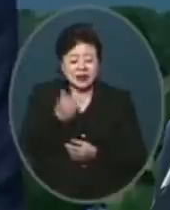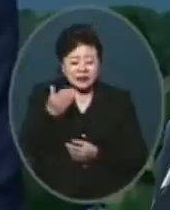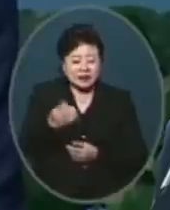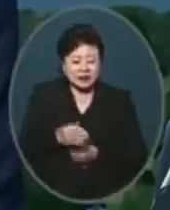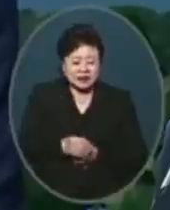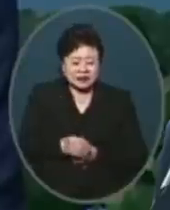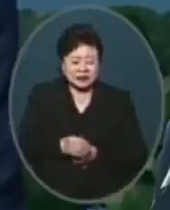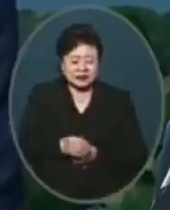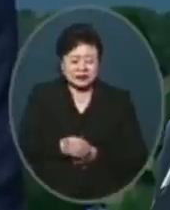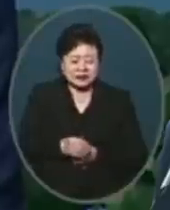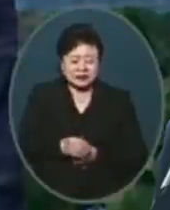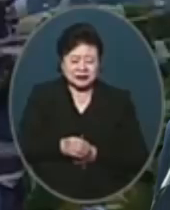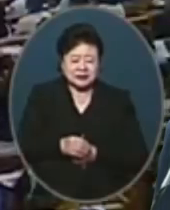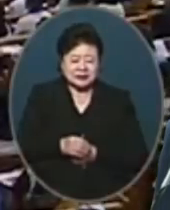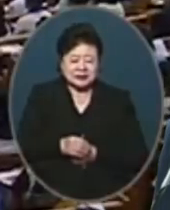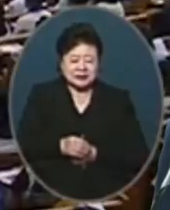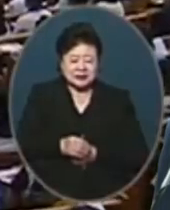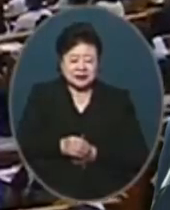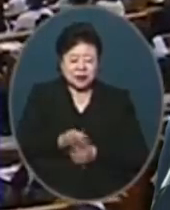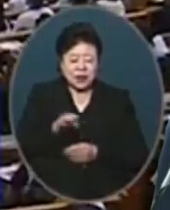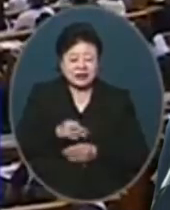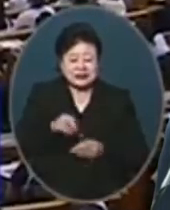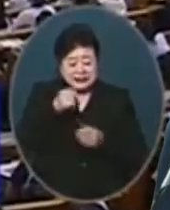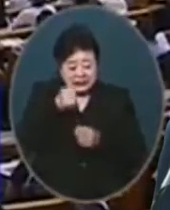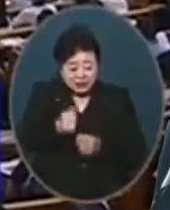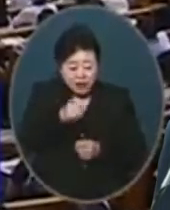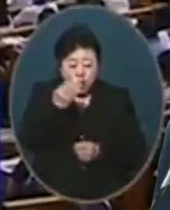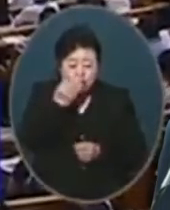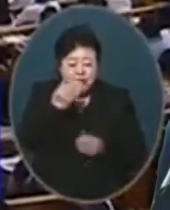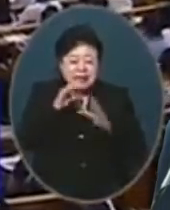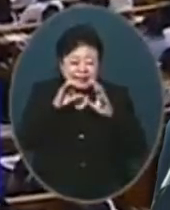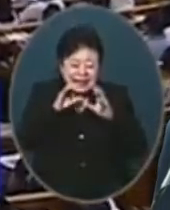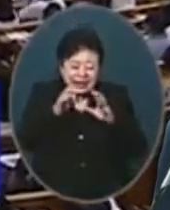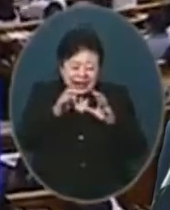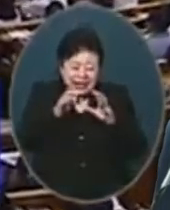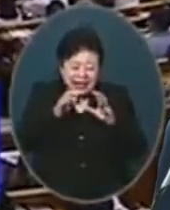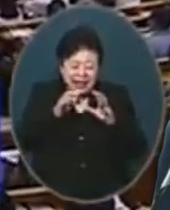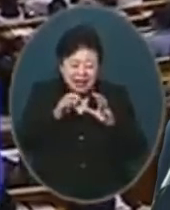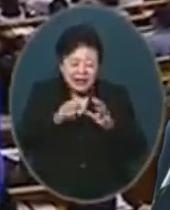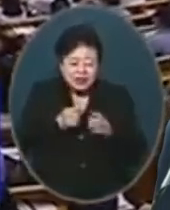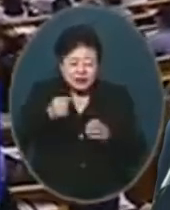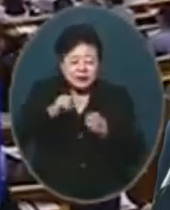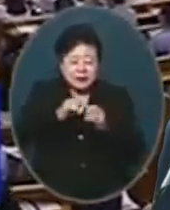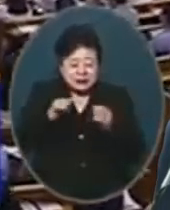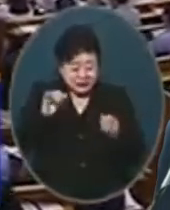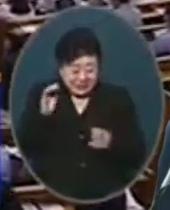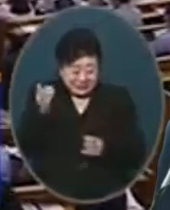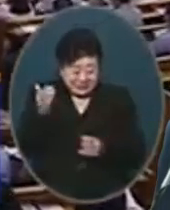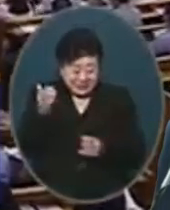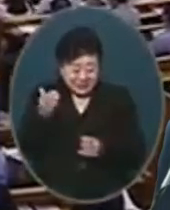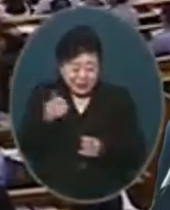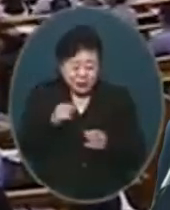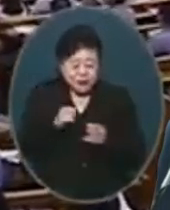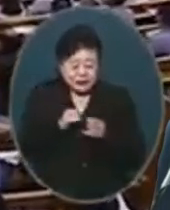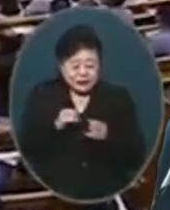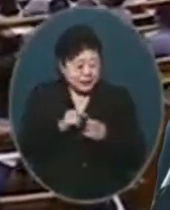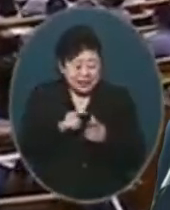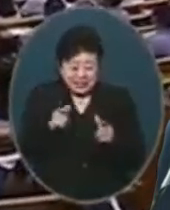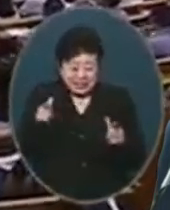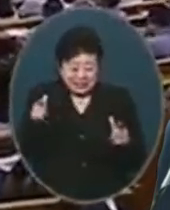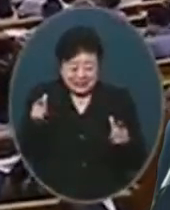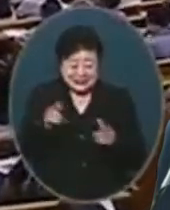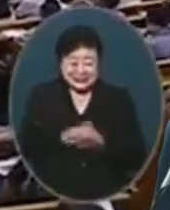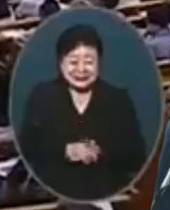너희는 택하신 족속이요 왕같은 재상이요 거룩한 나라요 그의 소유된 백성이니 보통 사람이 아니라는